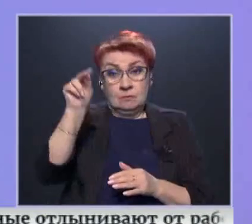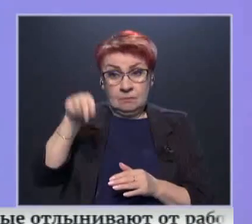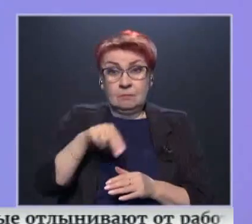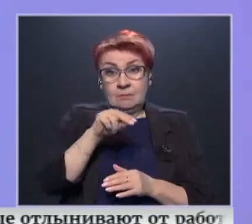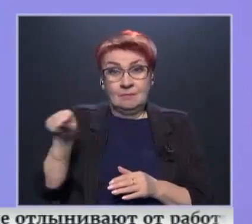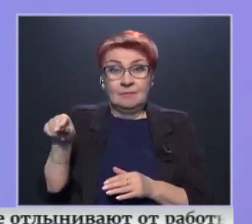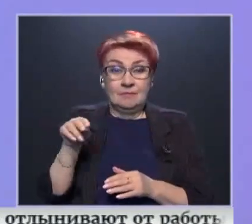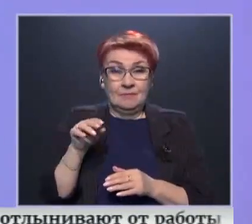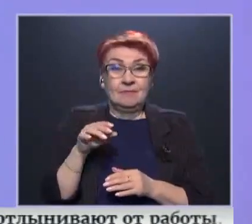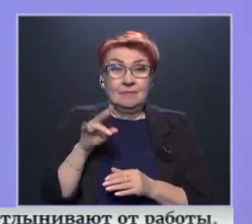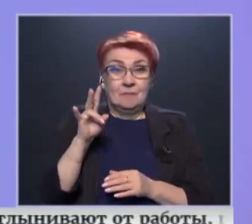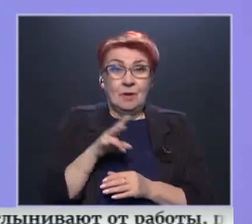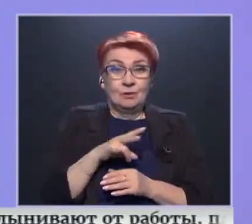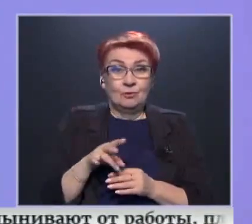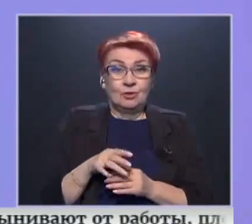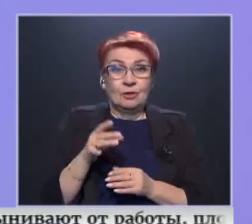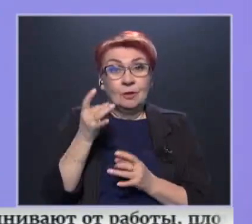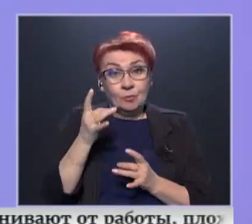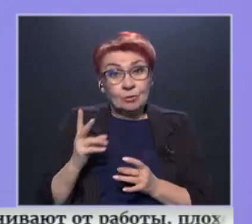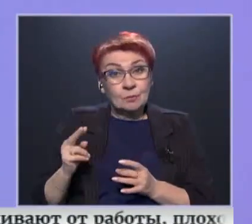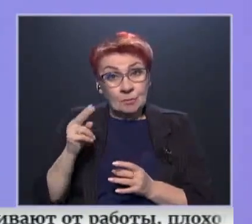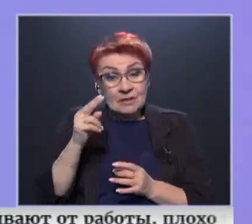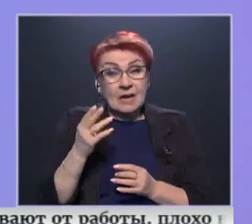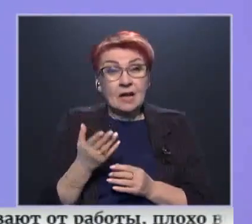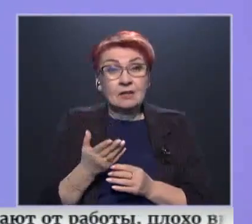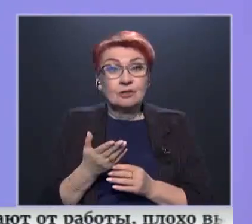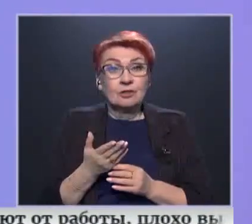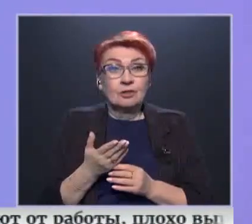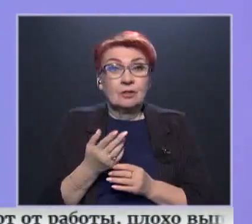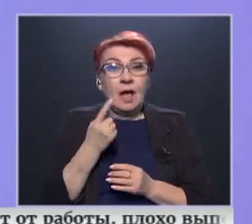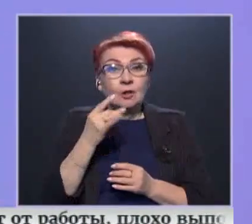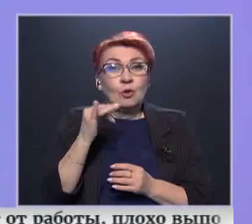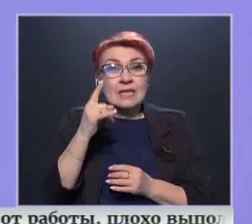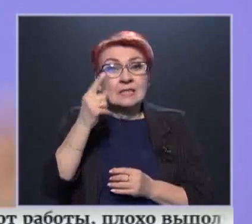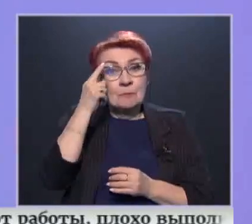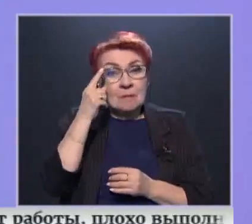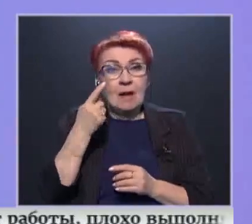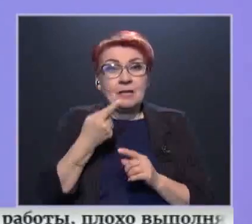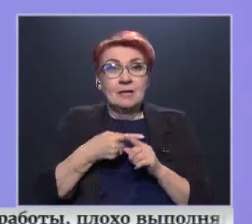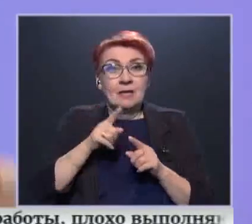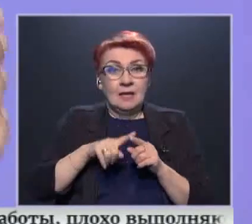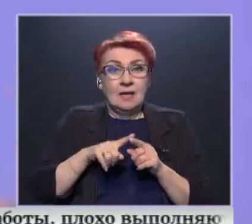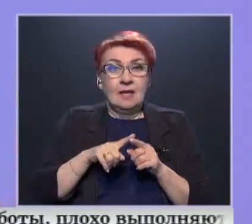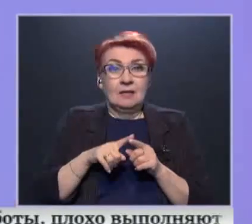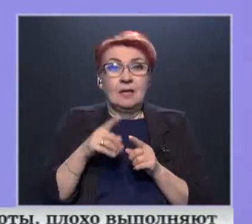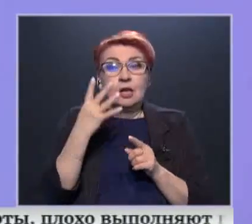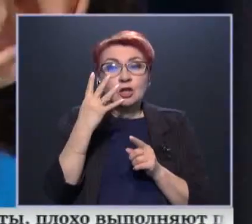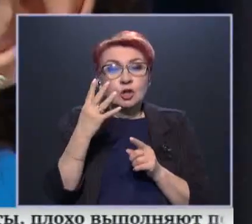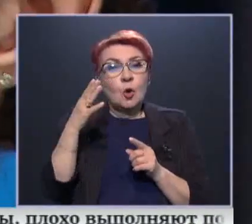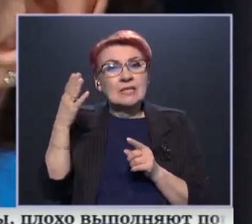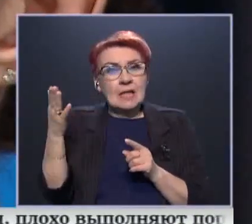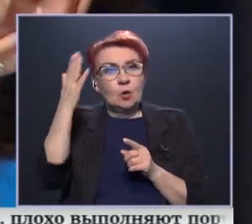как? Это просто ты постригаешь. Одно из пониманий, что это, так сказать, ну, с четырех сторон